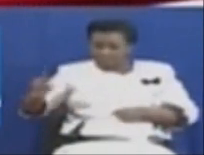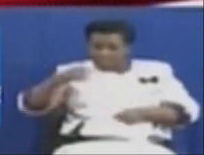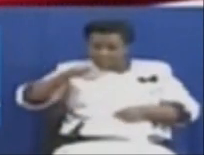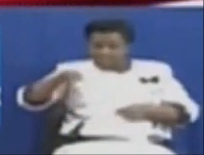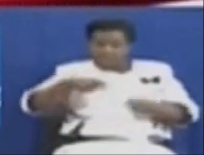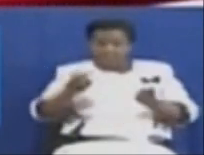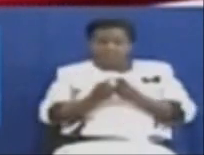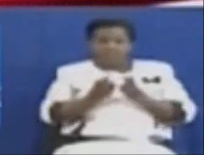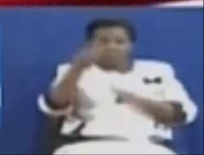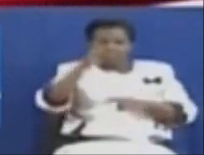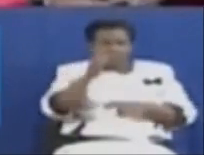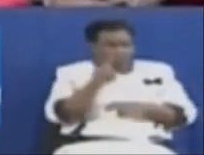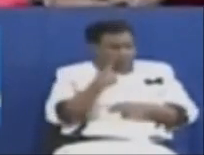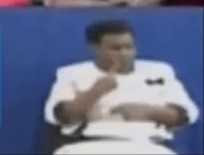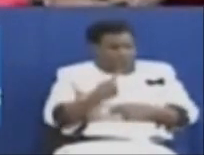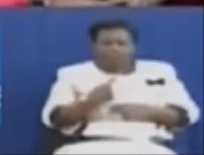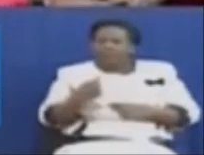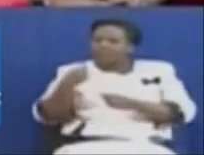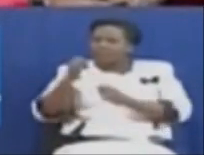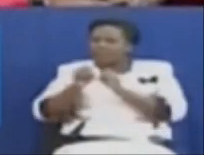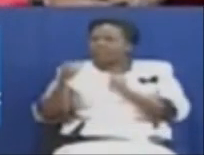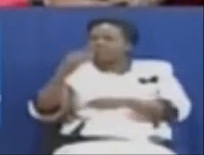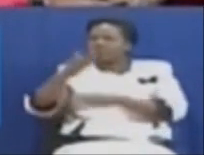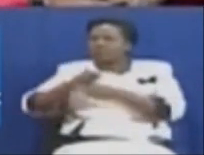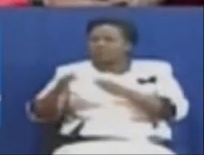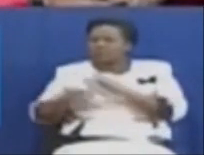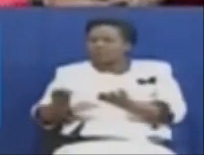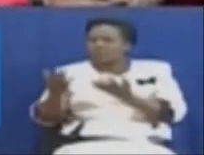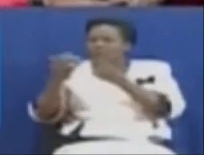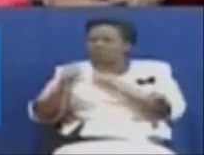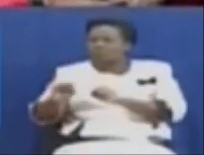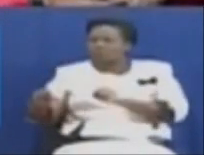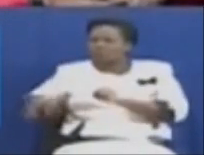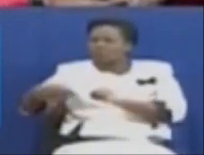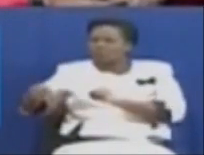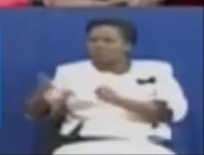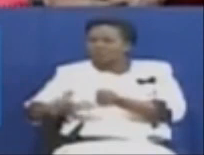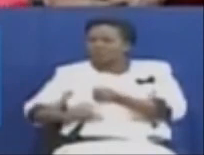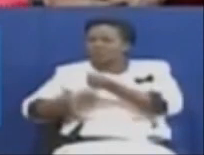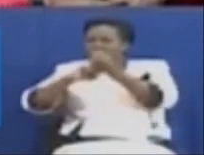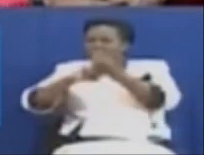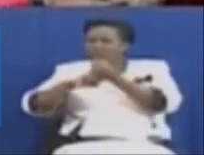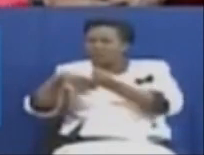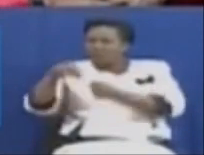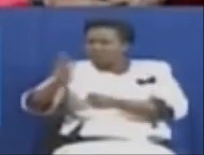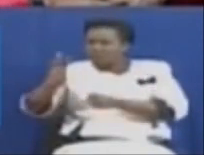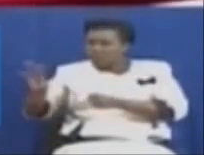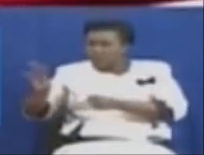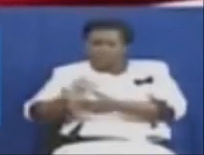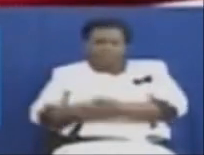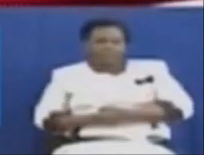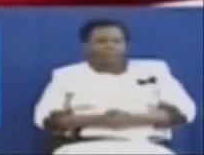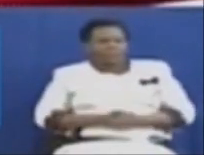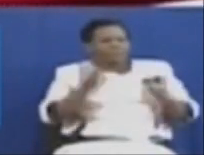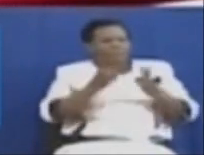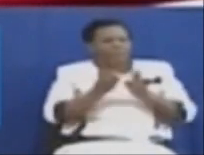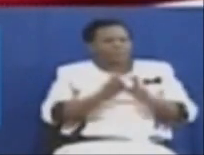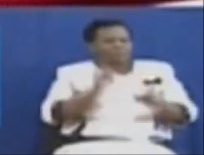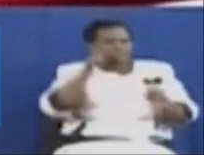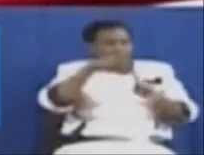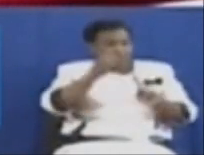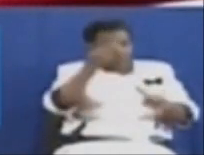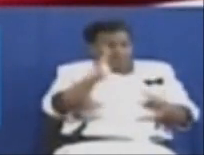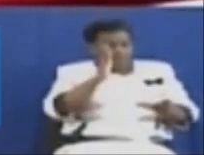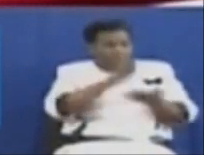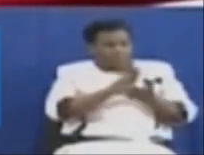serikali ya Tanzania imeridhia mikataba ya kimataifa ya haki za mtoto, na ndio maana tuna sera ya